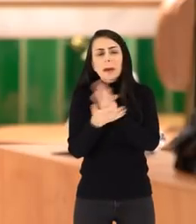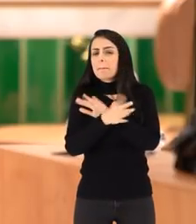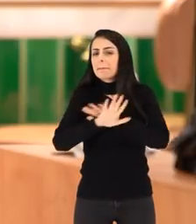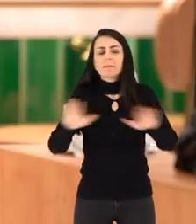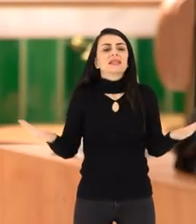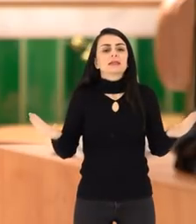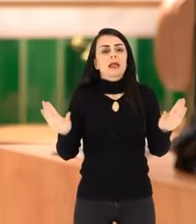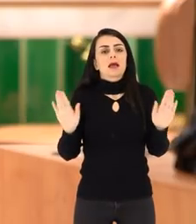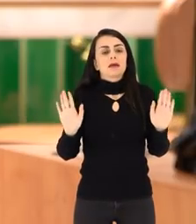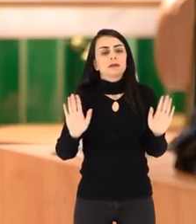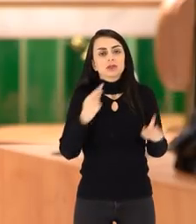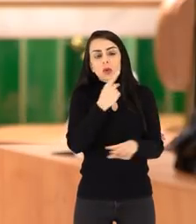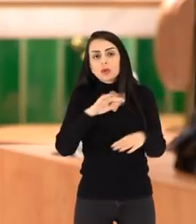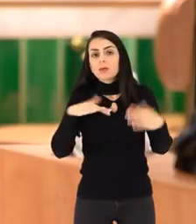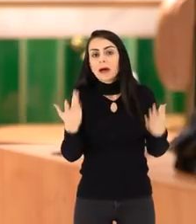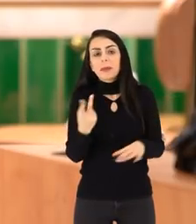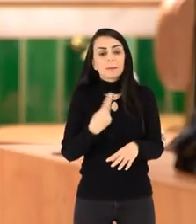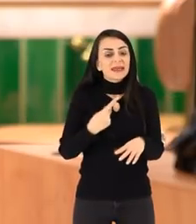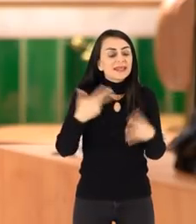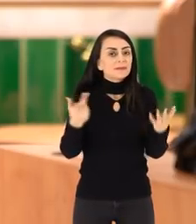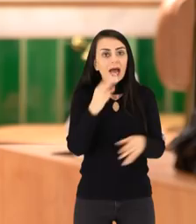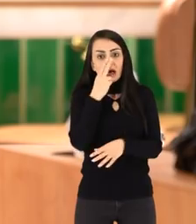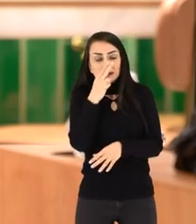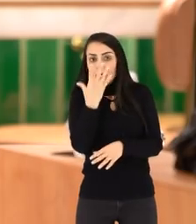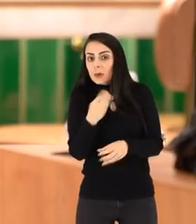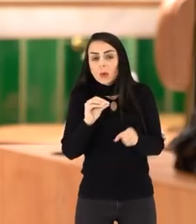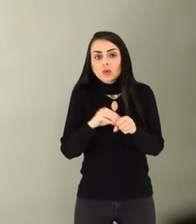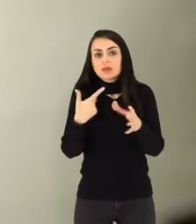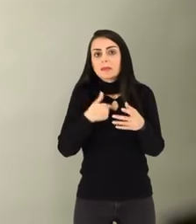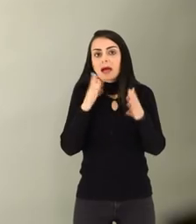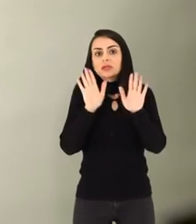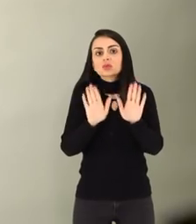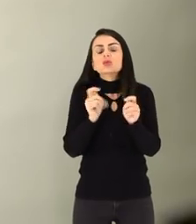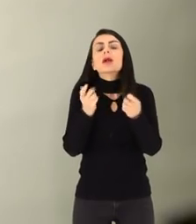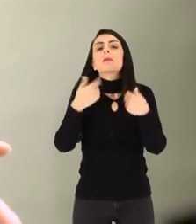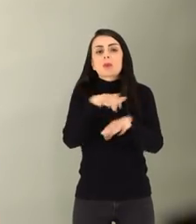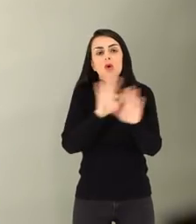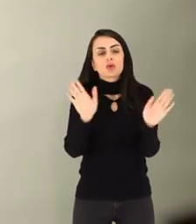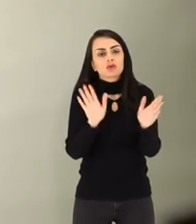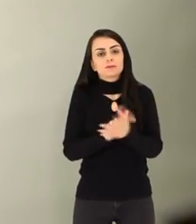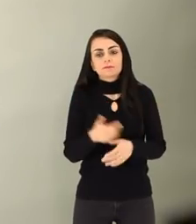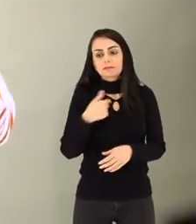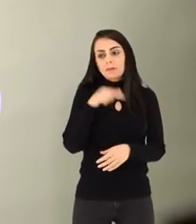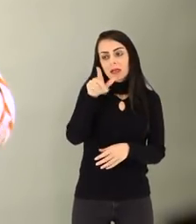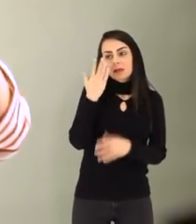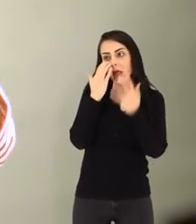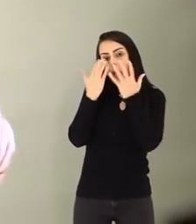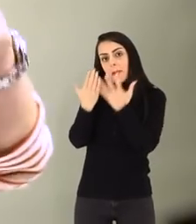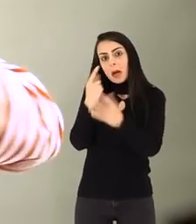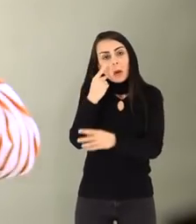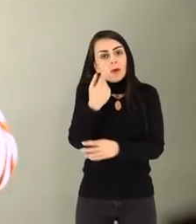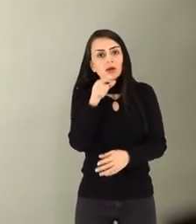bir süre diyorum ama benim de artık nasıl alıştık mı ne oluyorsa duramıyorum. Yok valla ben de biliyorsun size gıpta ediyorum, o kadar çok